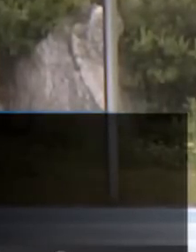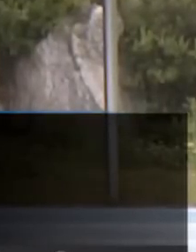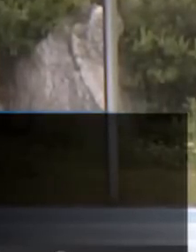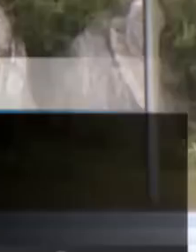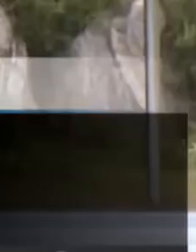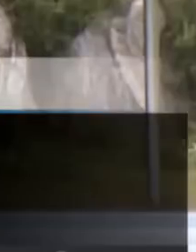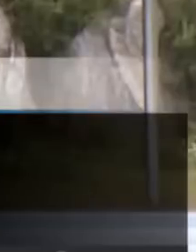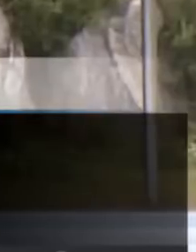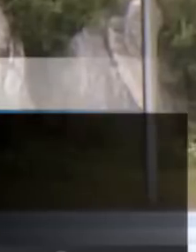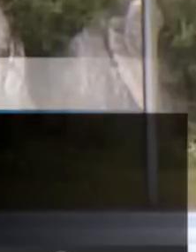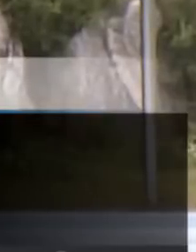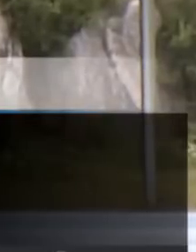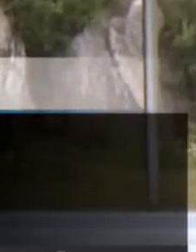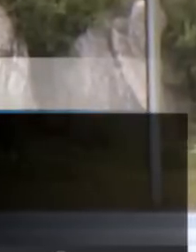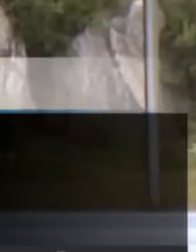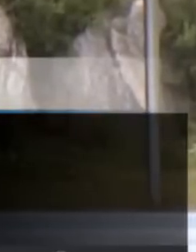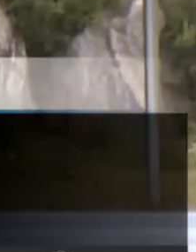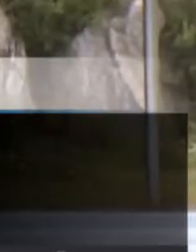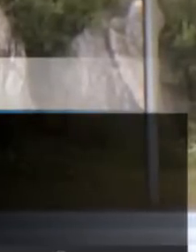보이세요 선거관리와